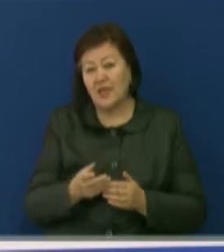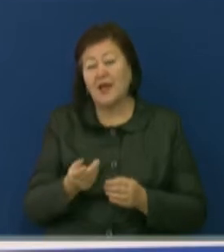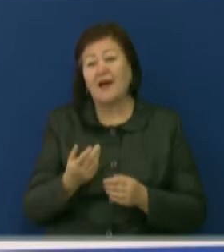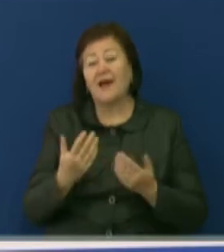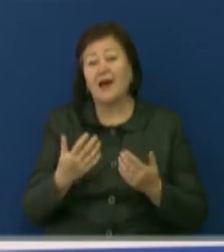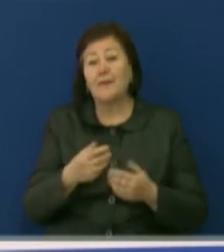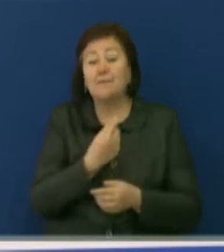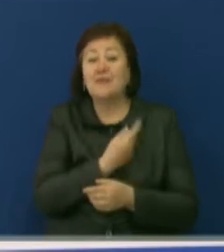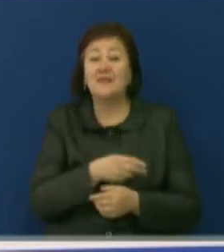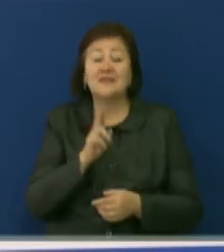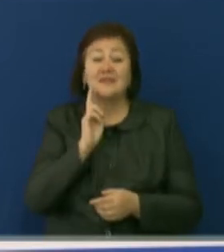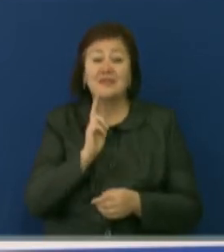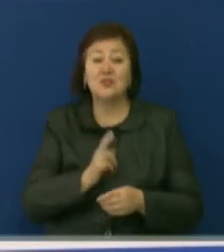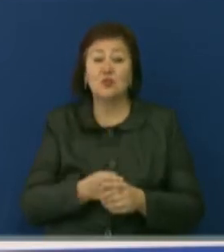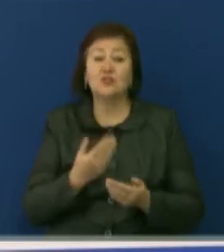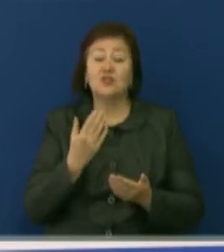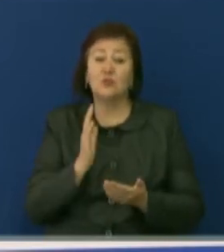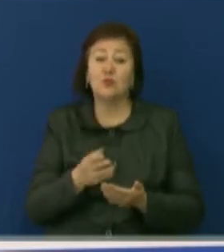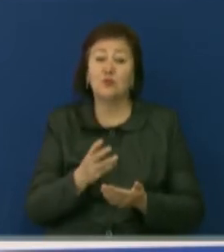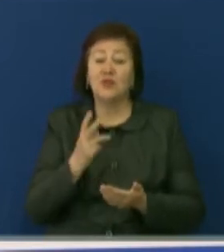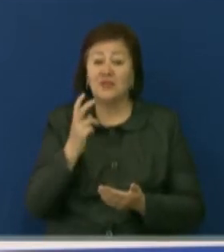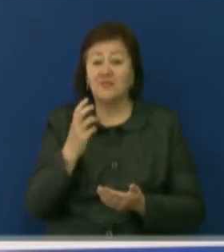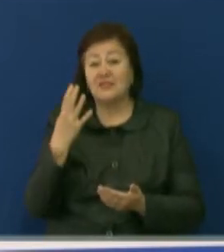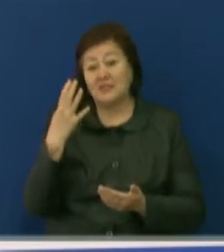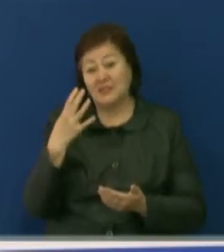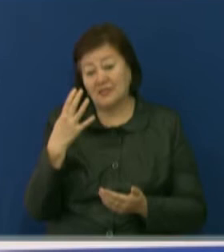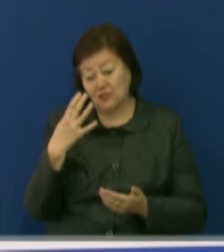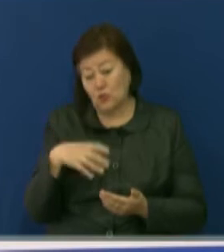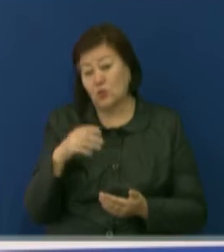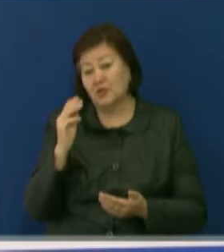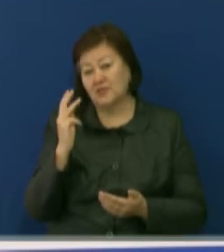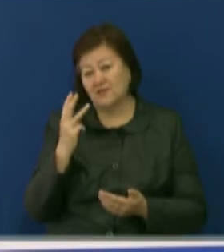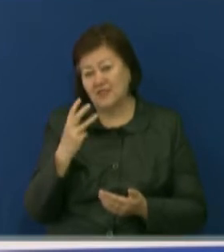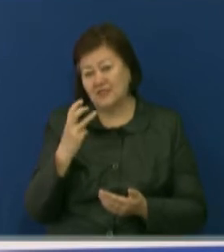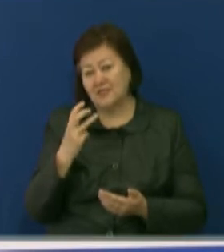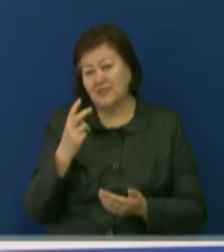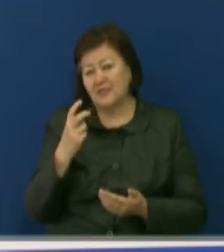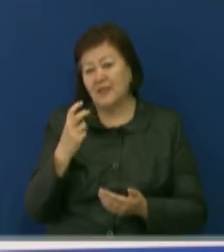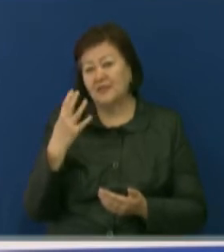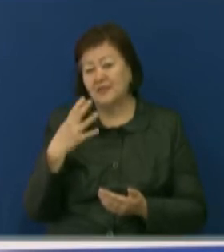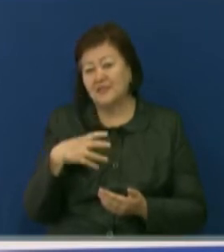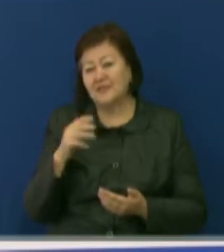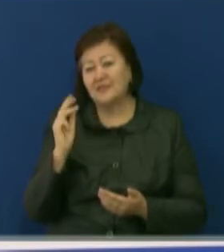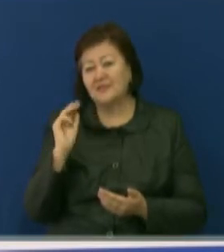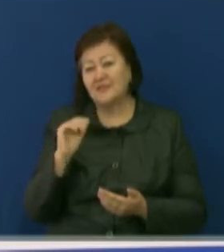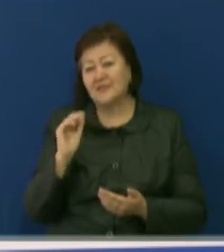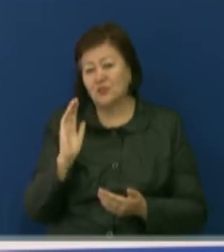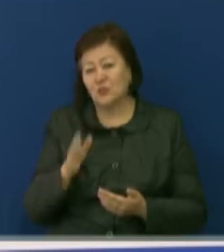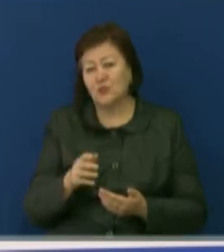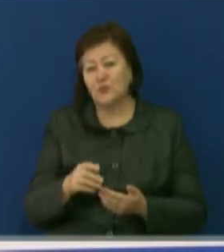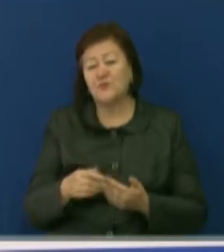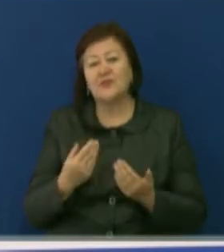210 мың теңгеге жетпек. Сондай-ақ вице-премьер мемлекет басшысының тапсырмасы бойынша 2023 жылдан бастап